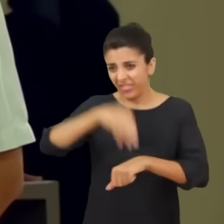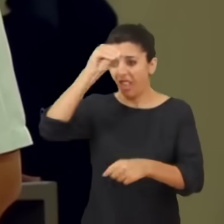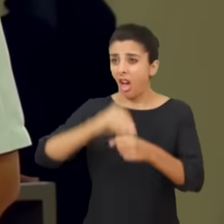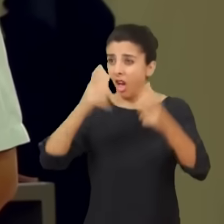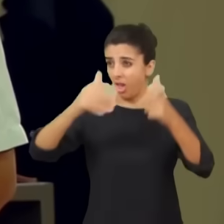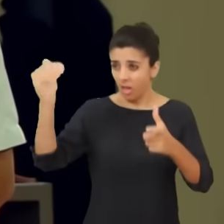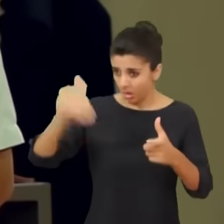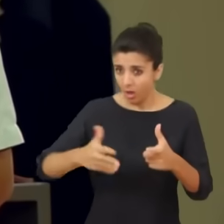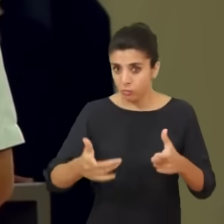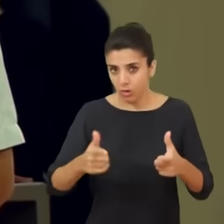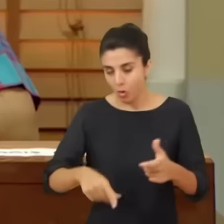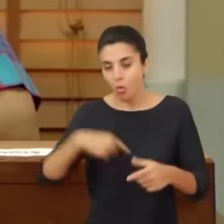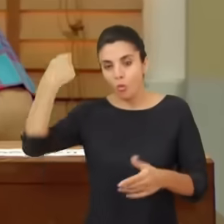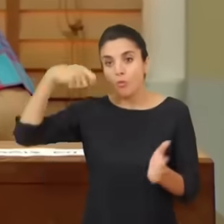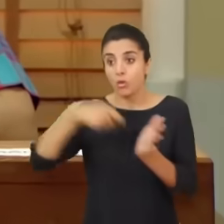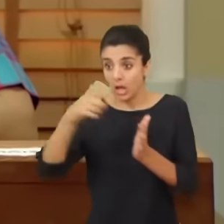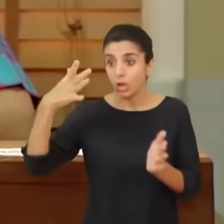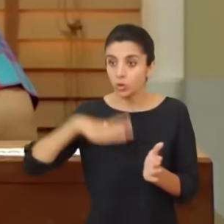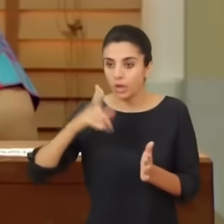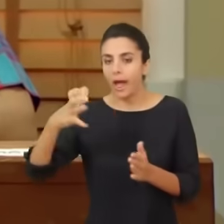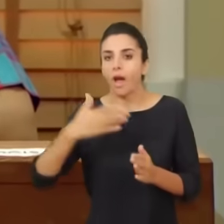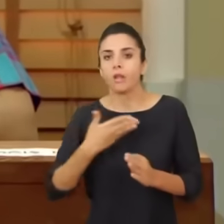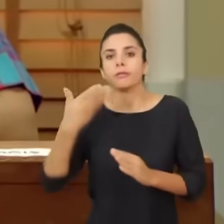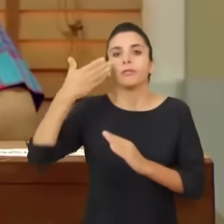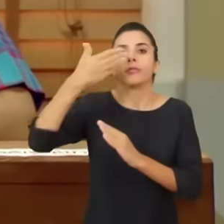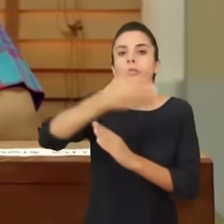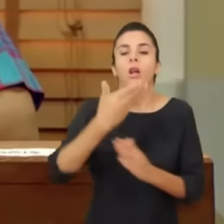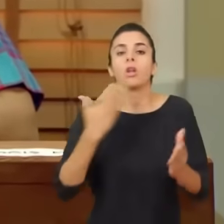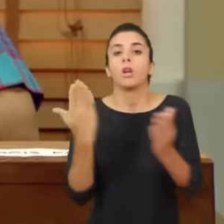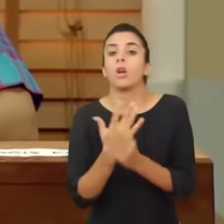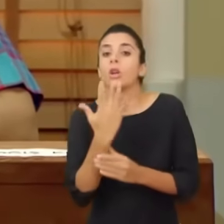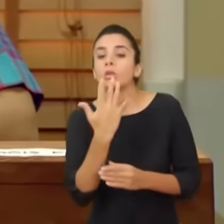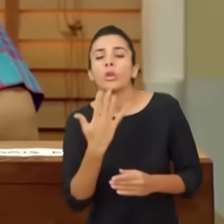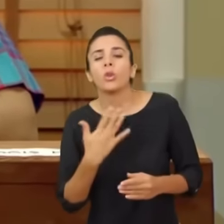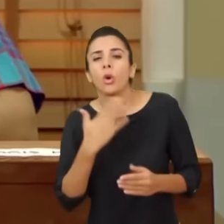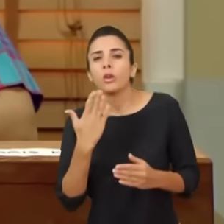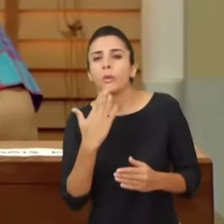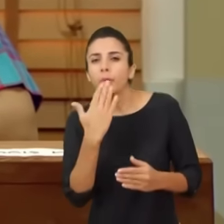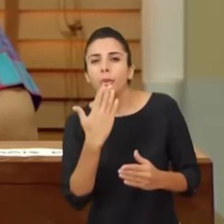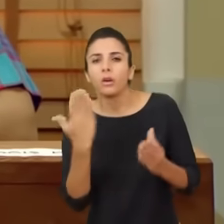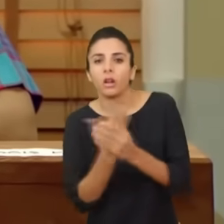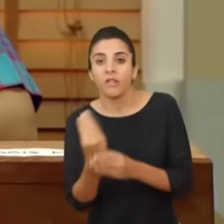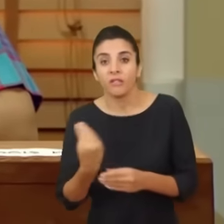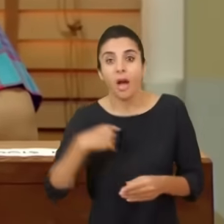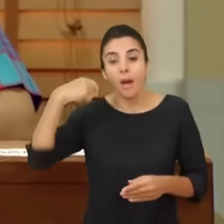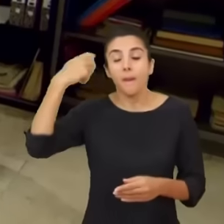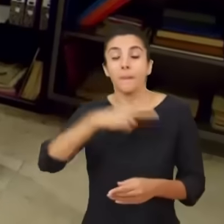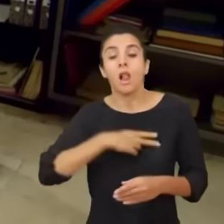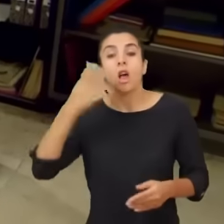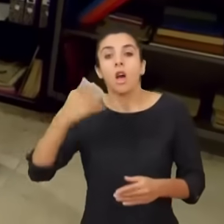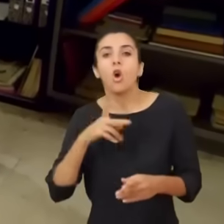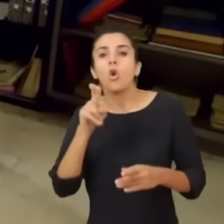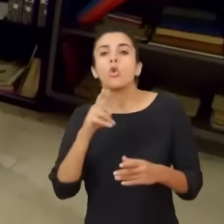muhtarlık. Bu işi istiyorsan da ilk önce gideceksin, temiz hal kağıdı getireceksin bana. Belediyeden ruhsat